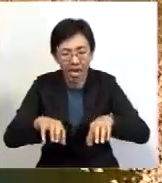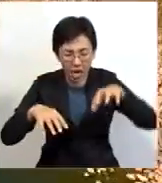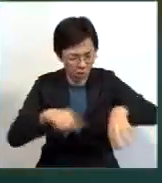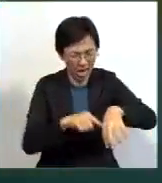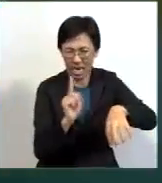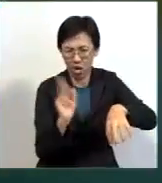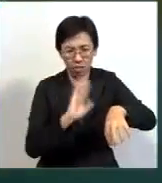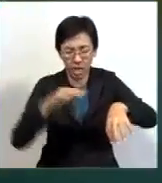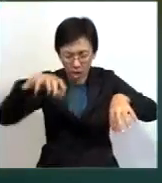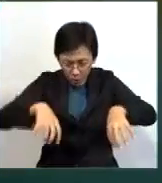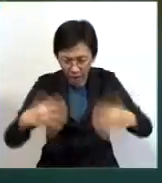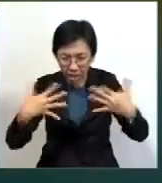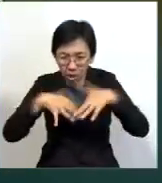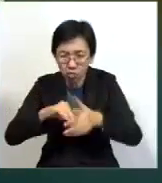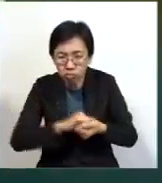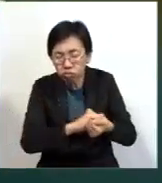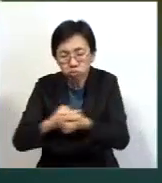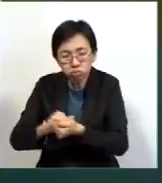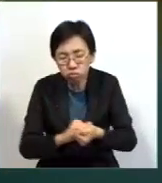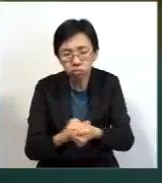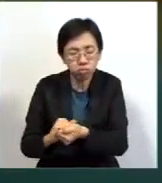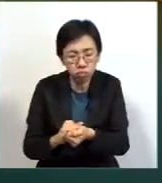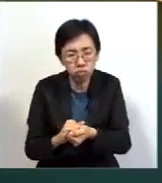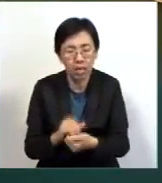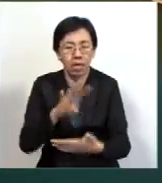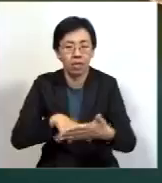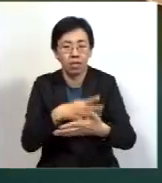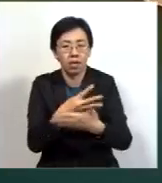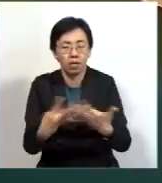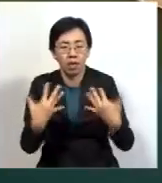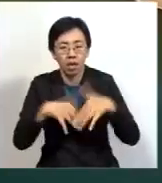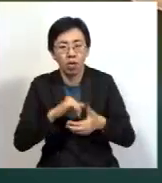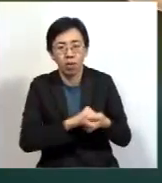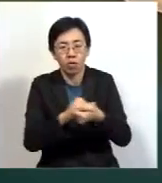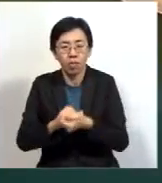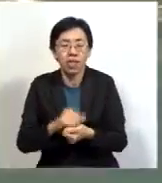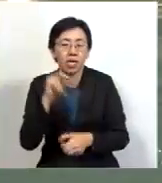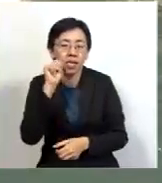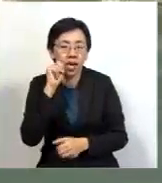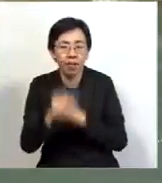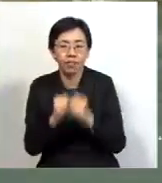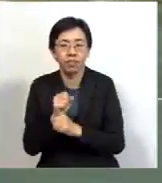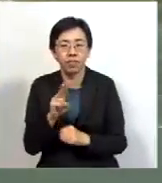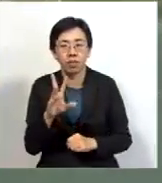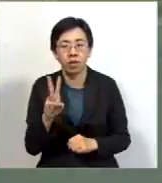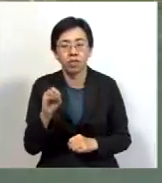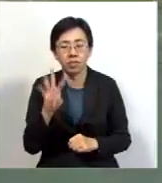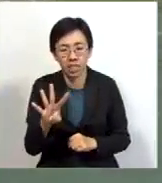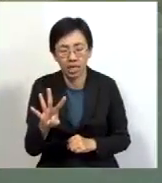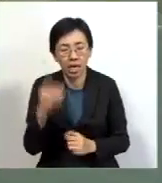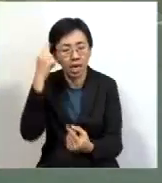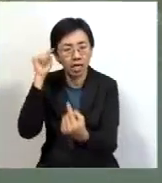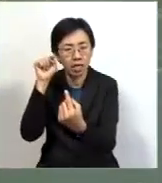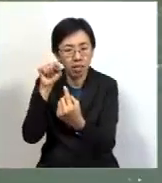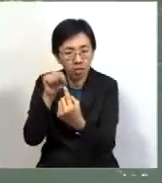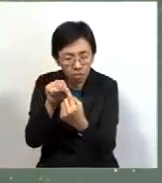ยกันสำหรับการบริหารพิจารณาในส่วนของแผนบูรณาการด้านน้ำปี2564เขาบอกว่าจะมุ่งเน้นน